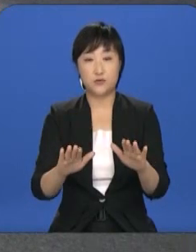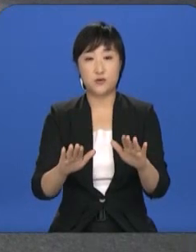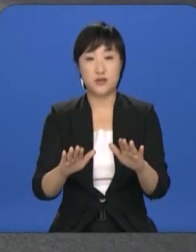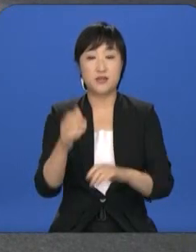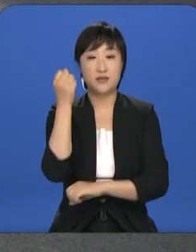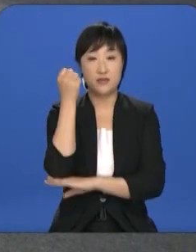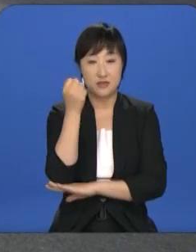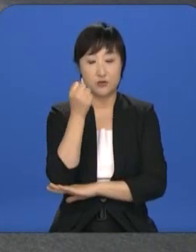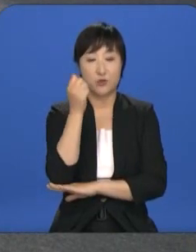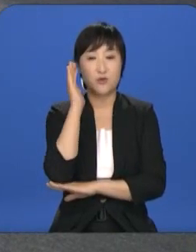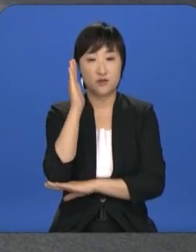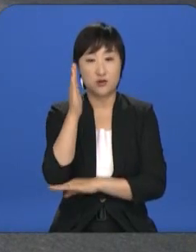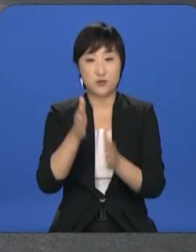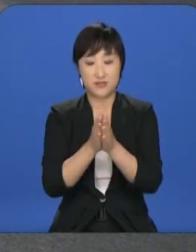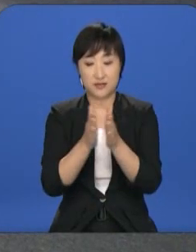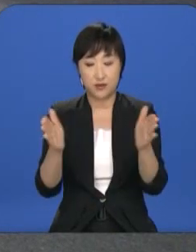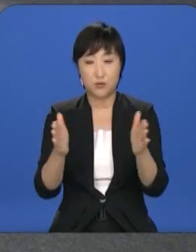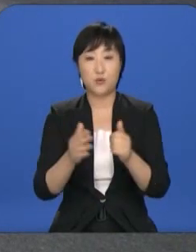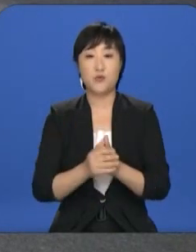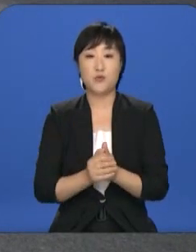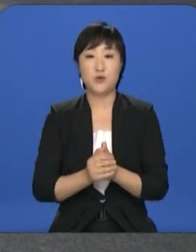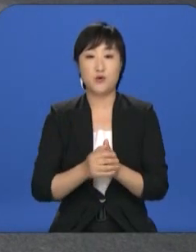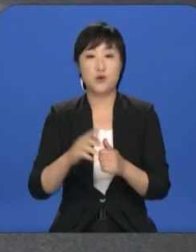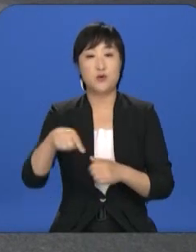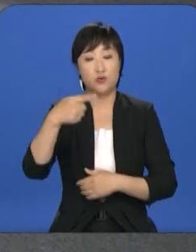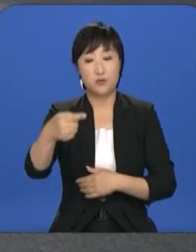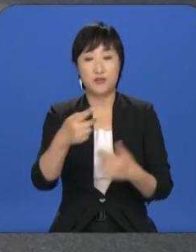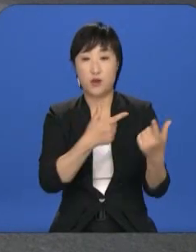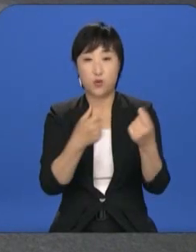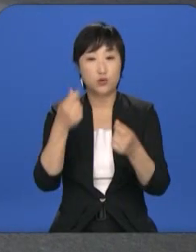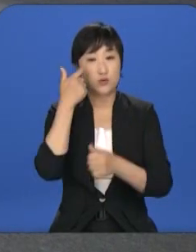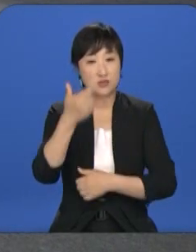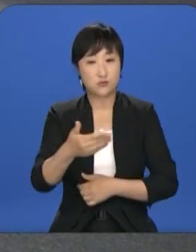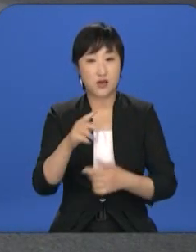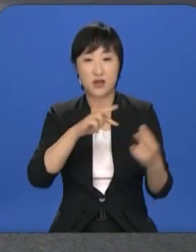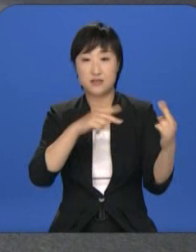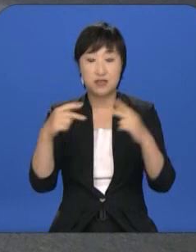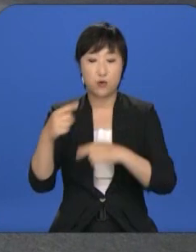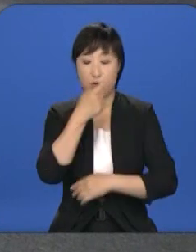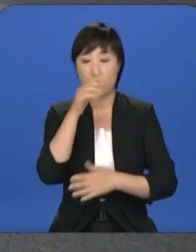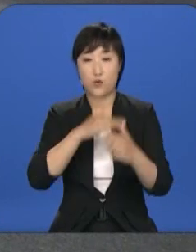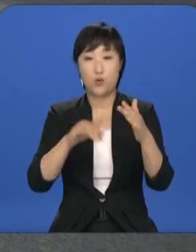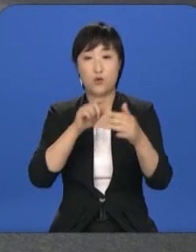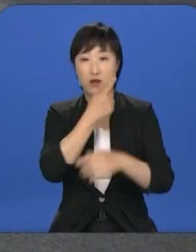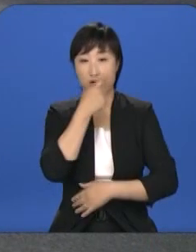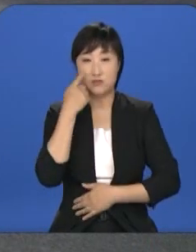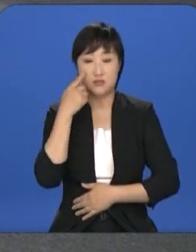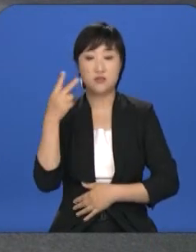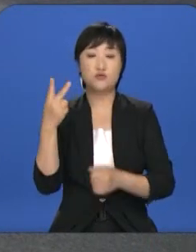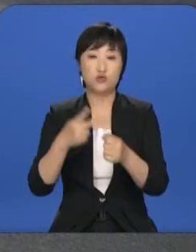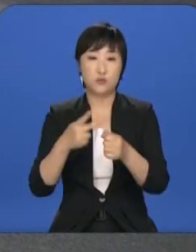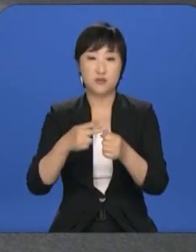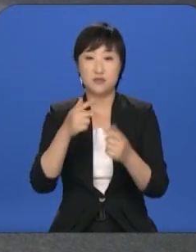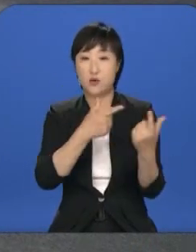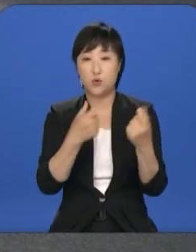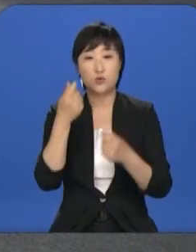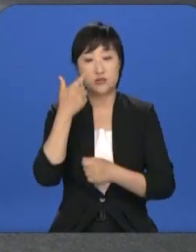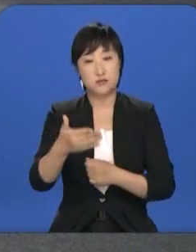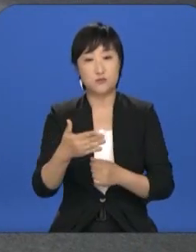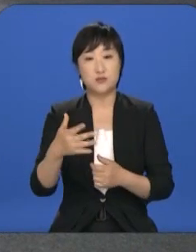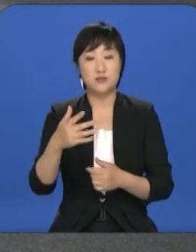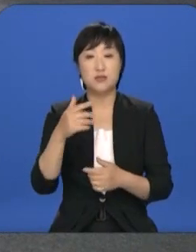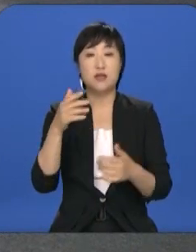오늘 토론은 후보자들의 기조 연설로 시작됩니다. 이어서 공통 질문과 상호 공약 검증, 그리고 두 번째 공통